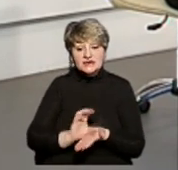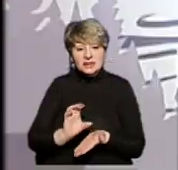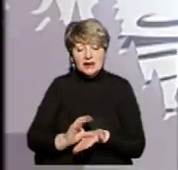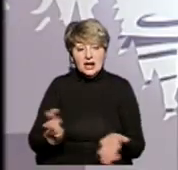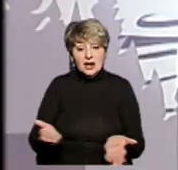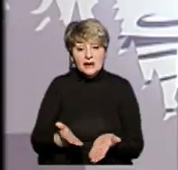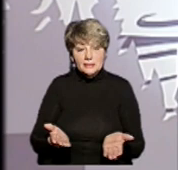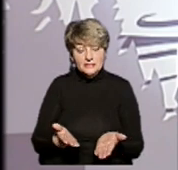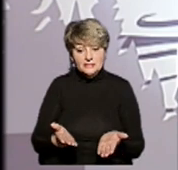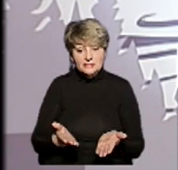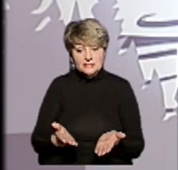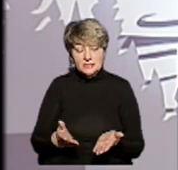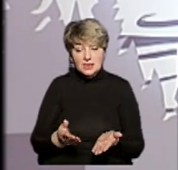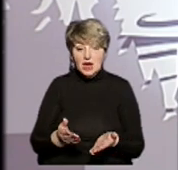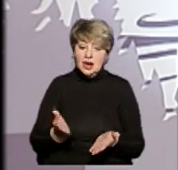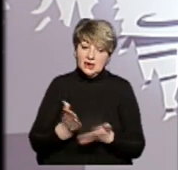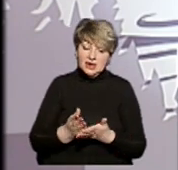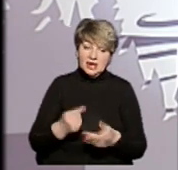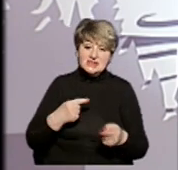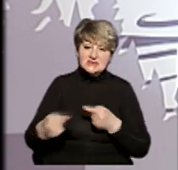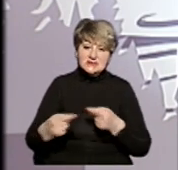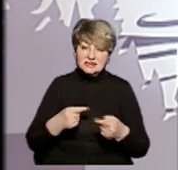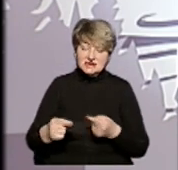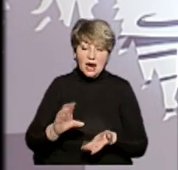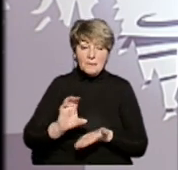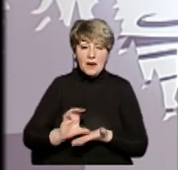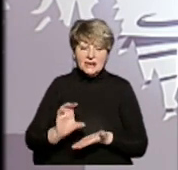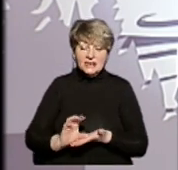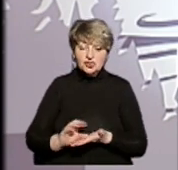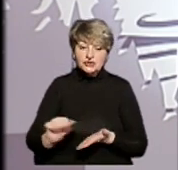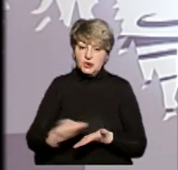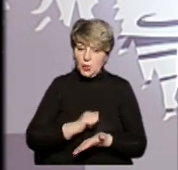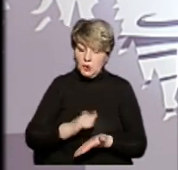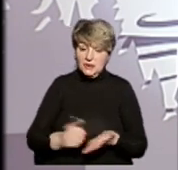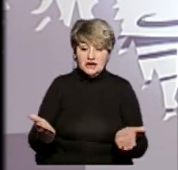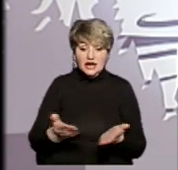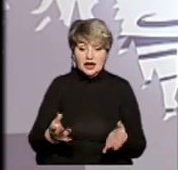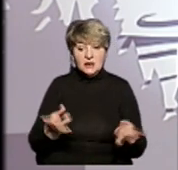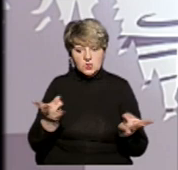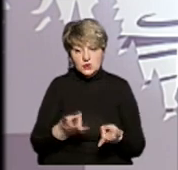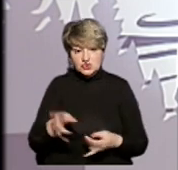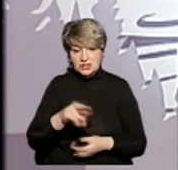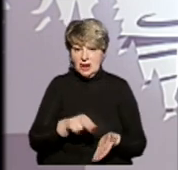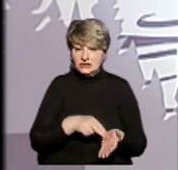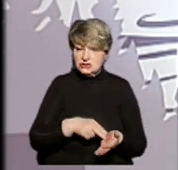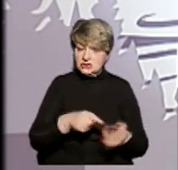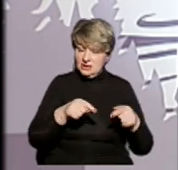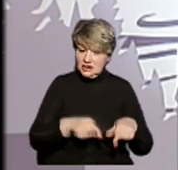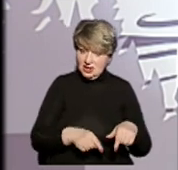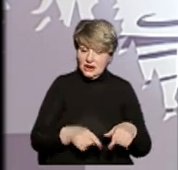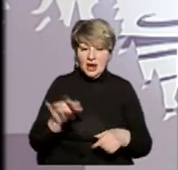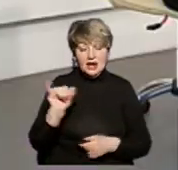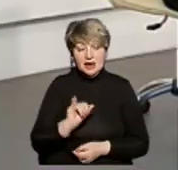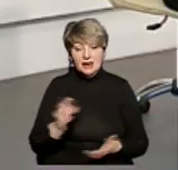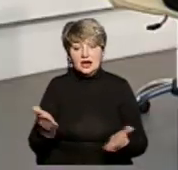пройдемося. Зокрема, чи різниця пакет документів, знову ж таки повторимо, який потрібен для черкащан і який потрібен